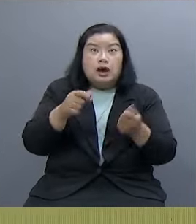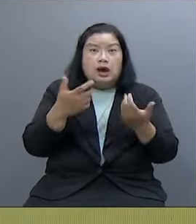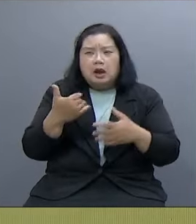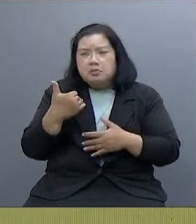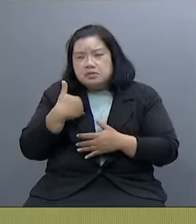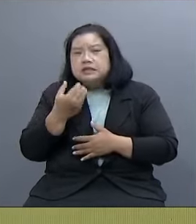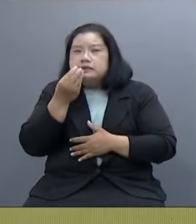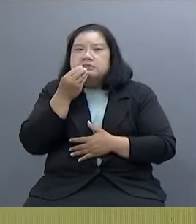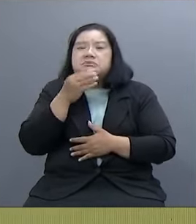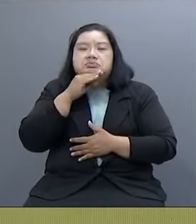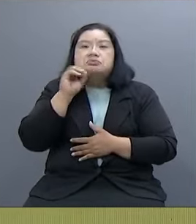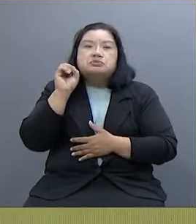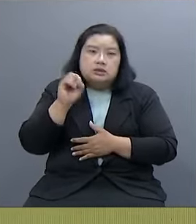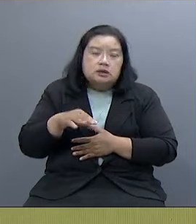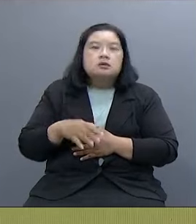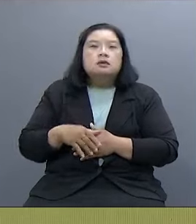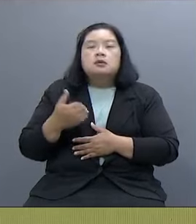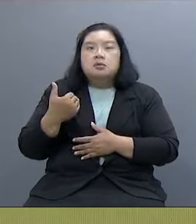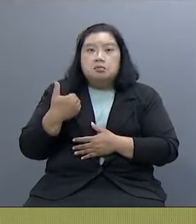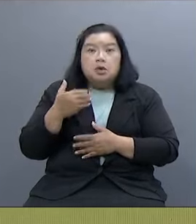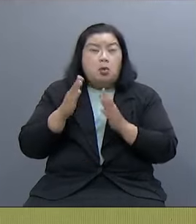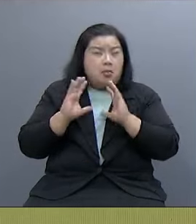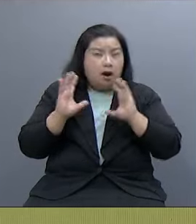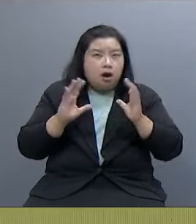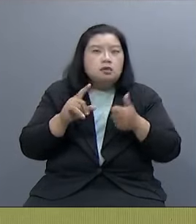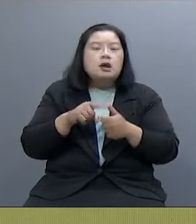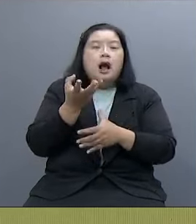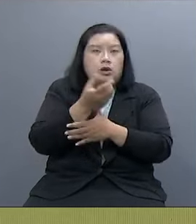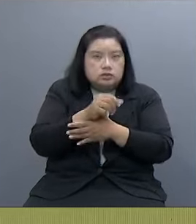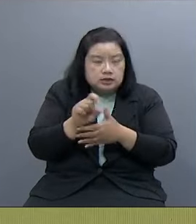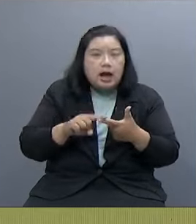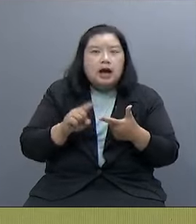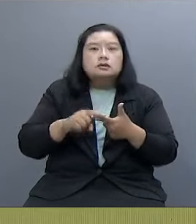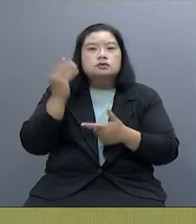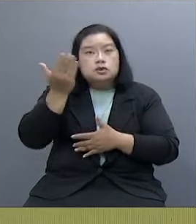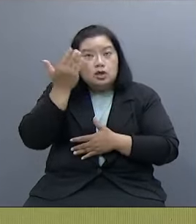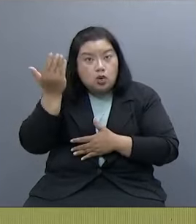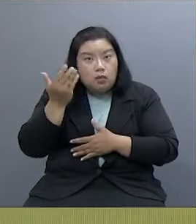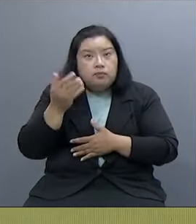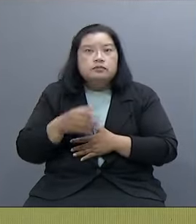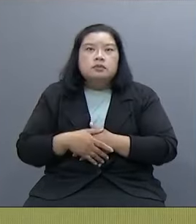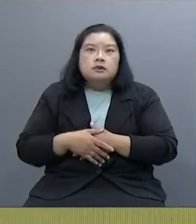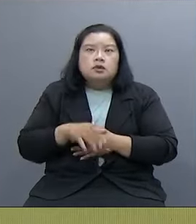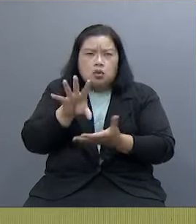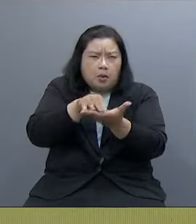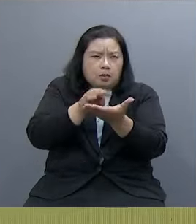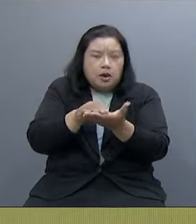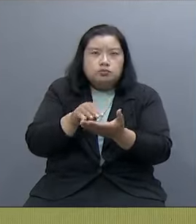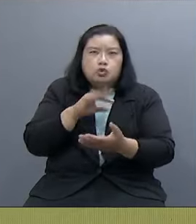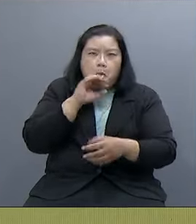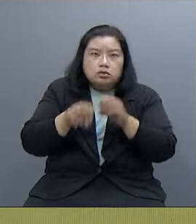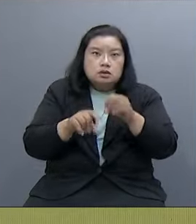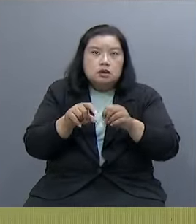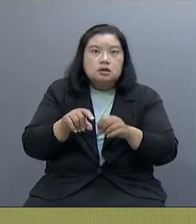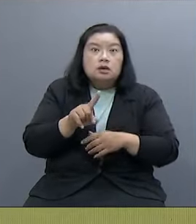กรานต์เข้าสารกสีลมเนี่ย ใช่ค่ะ ขยะมากมีรายงานบางที100ตันเพิ่มขึ้นมาเป็น115ตันล่